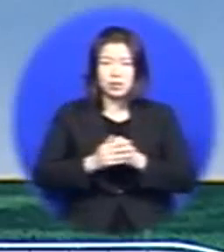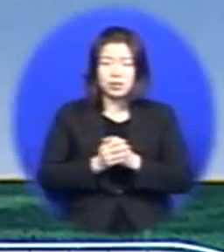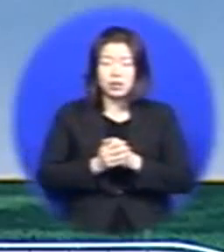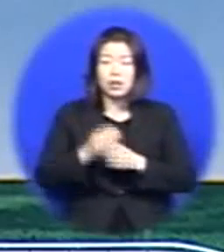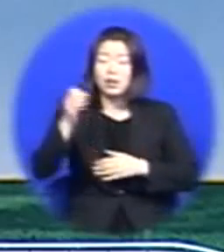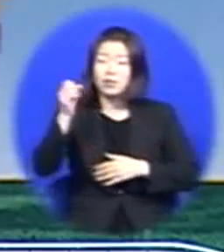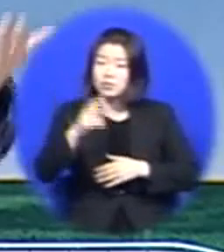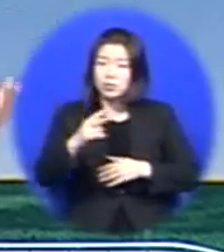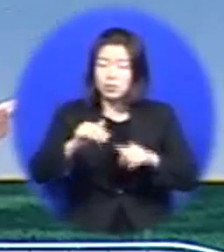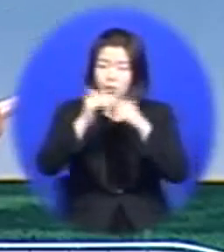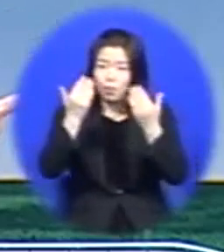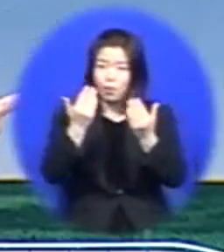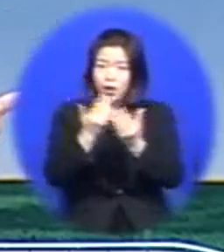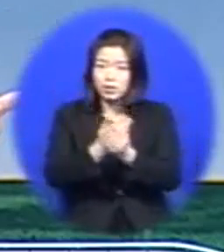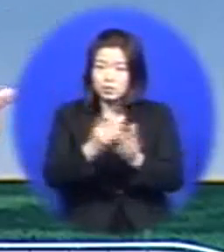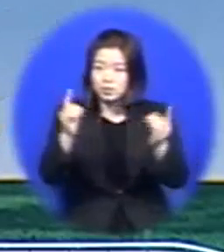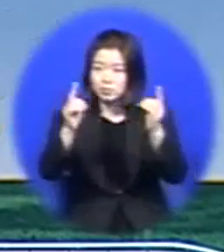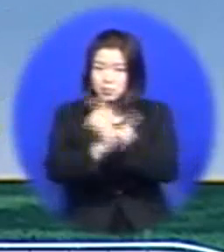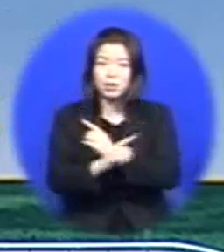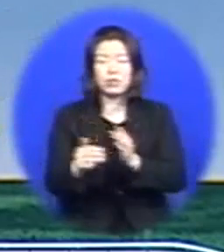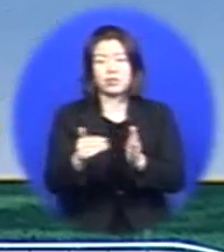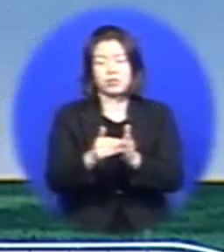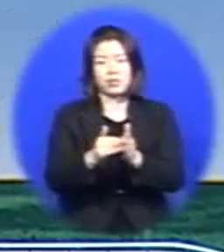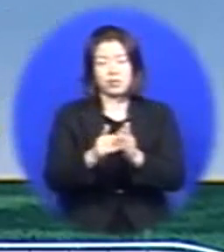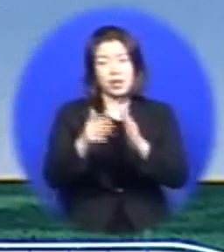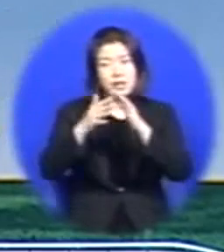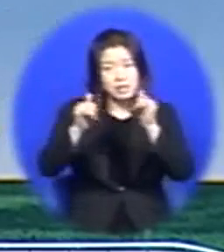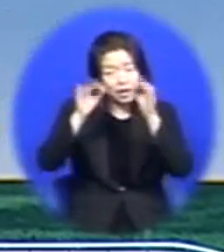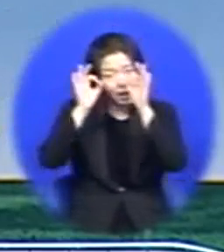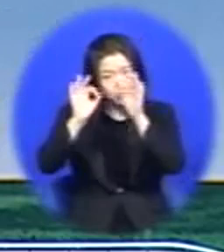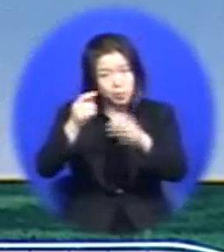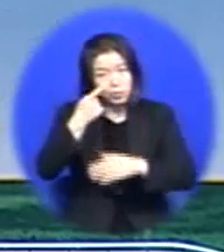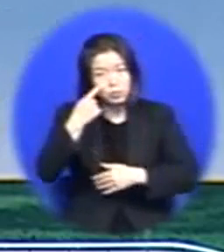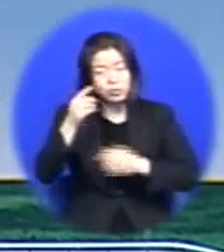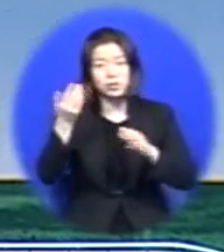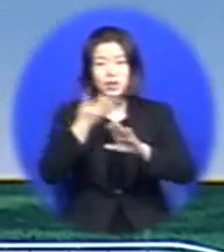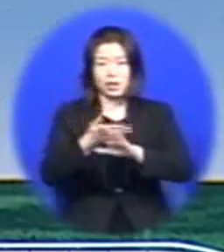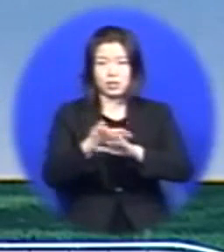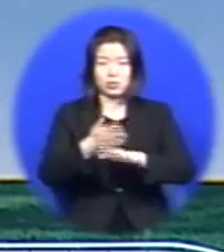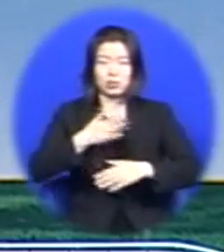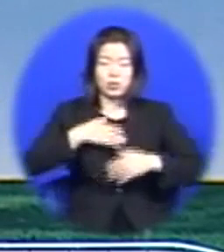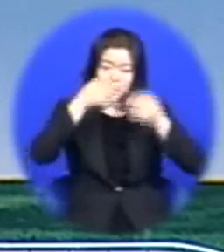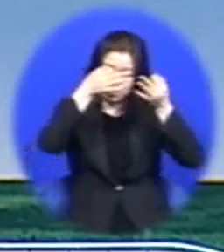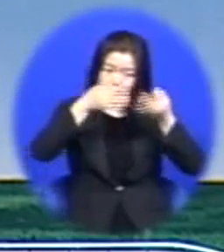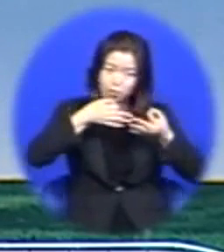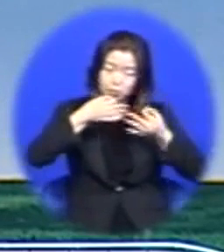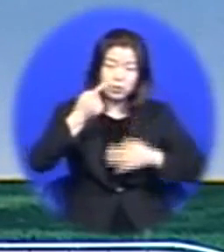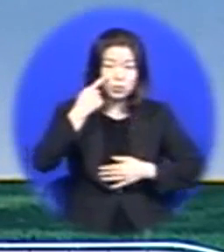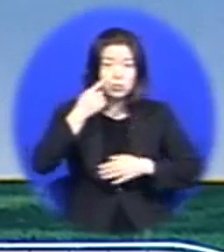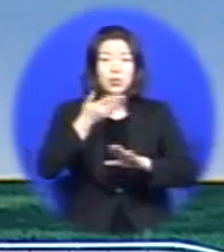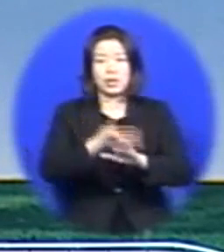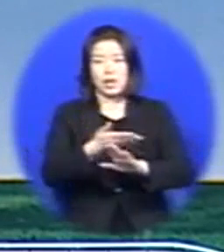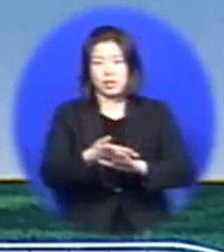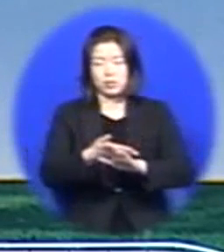그리고 완전히 바꿔졌어요. 사람을 보는 눈도 달라지고 저를 보는 눈도 달라지고.